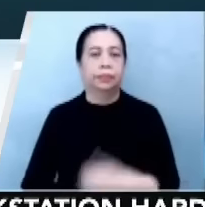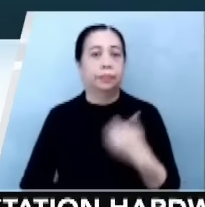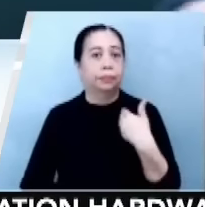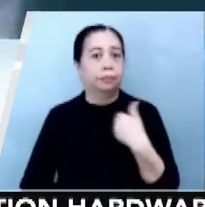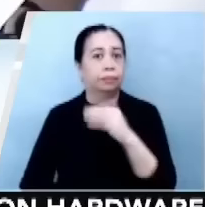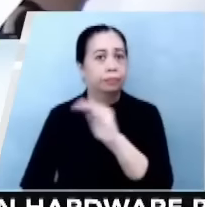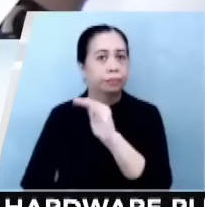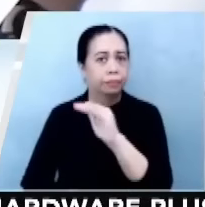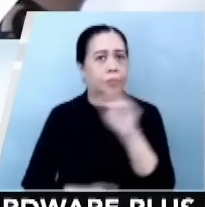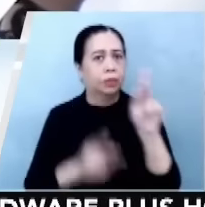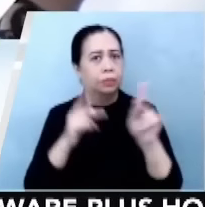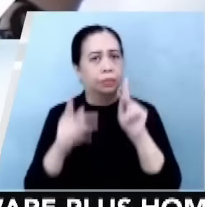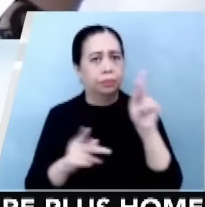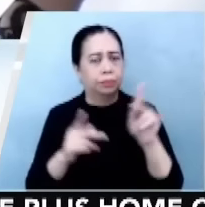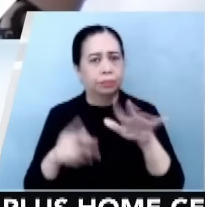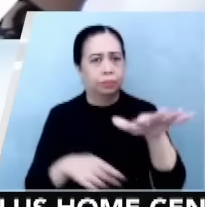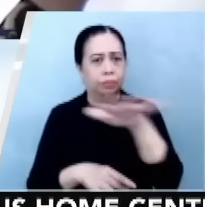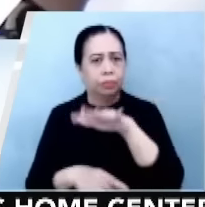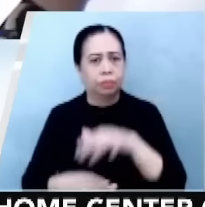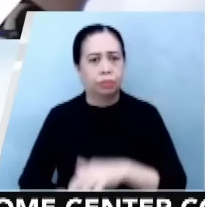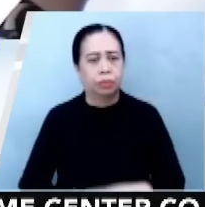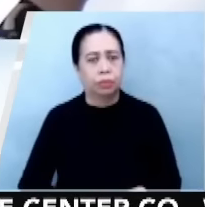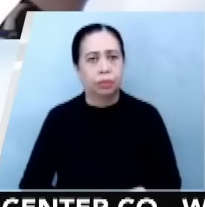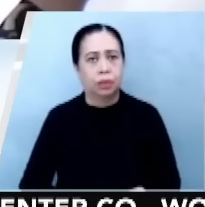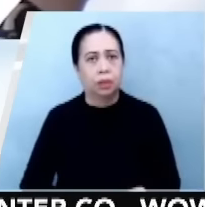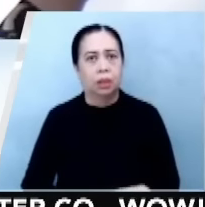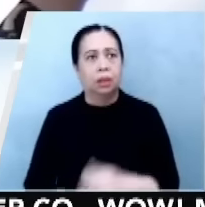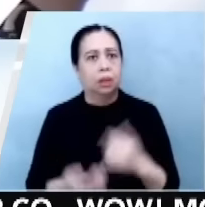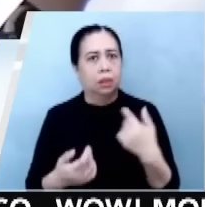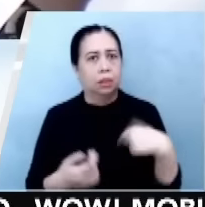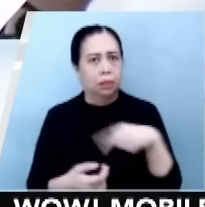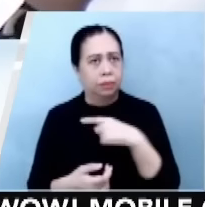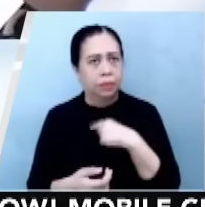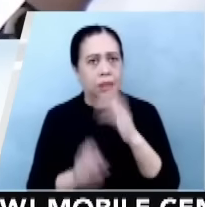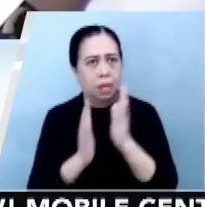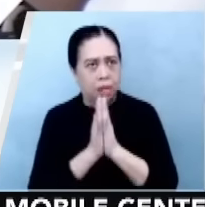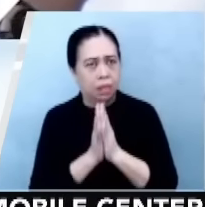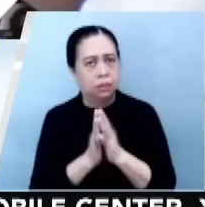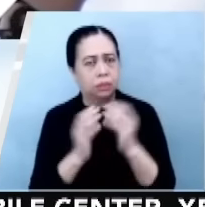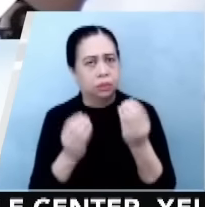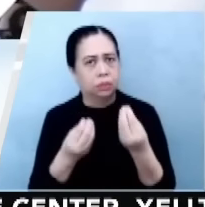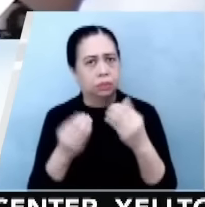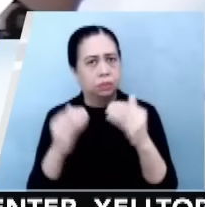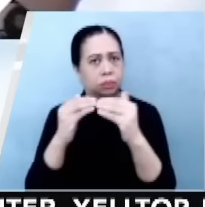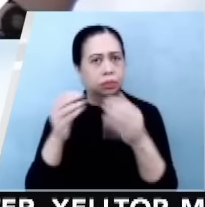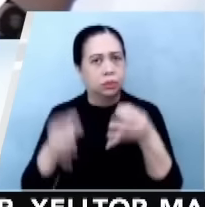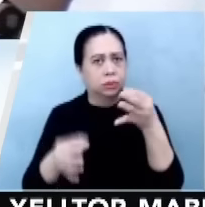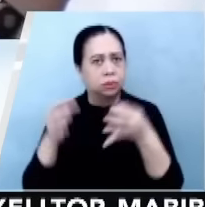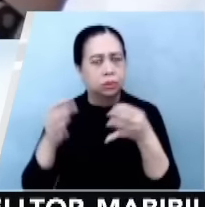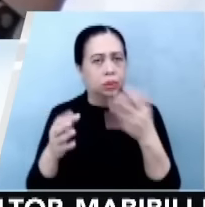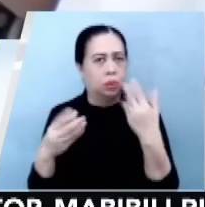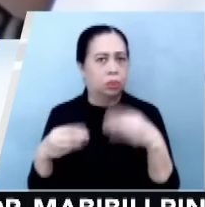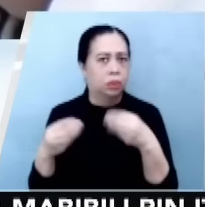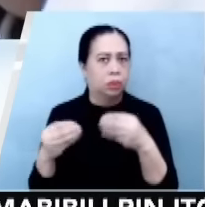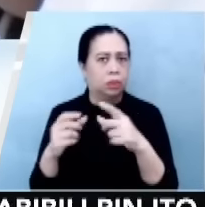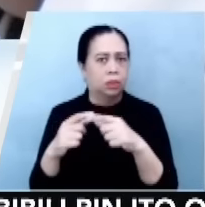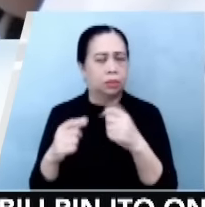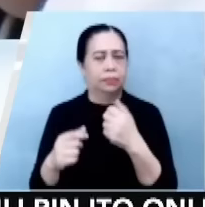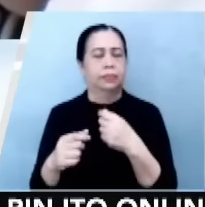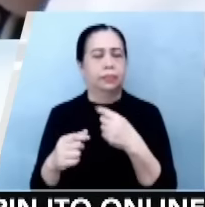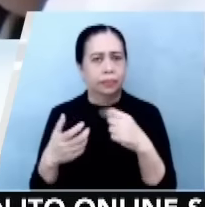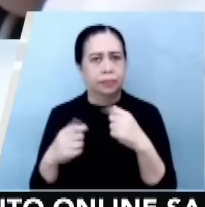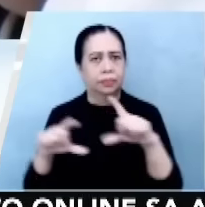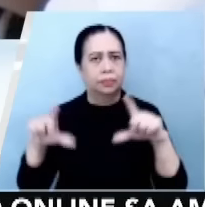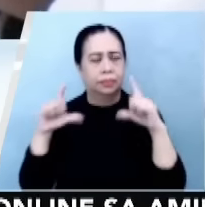publiko. Sa huli, kami rin po ay humihiling ng hustisya. Mabigyan sana ng hustisya ang malisyosong pagbibintang sa